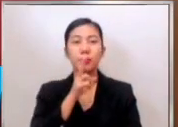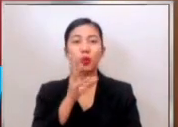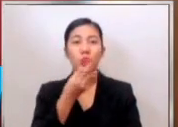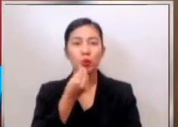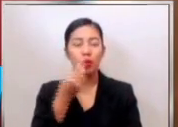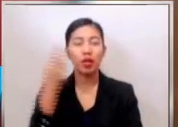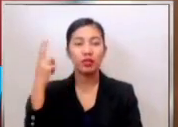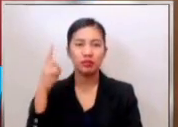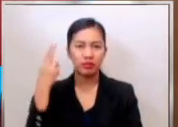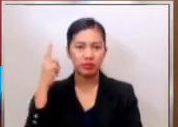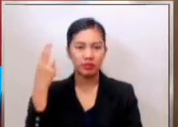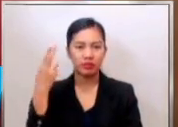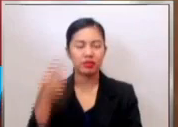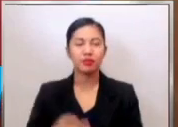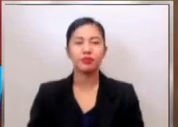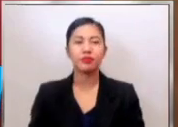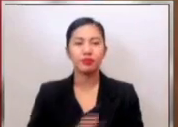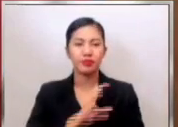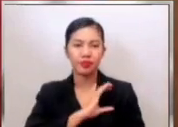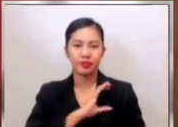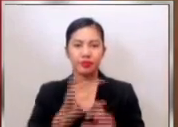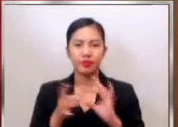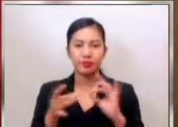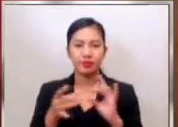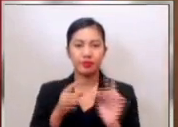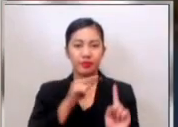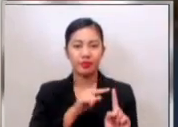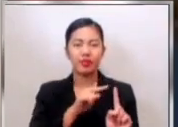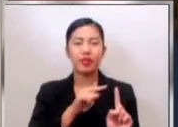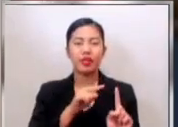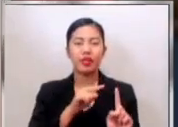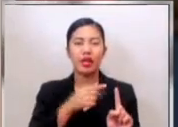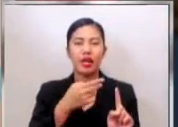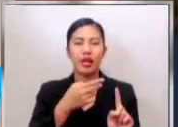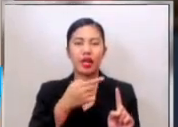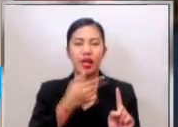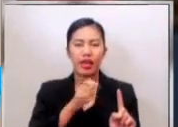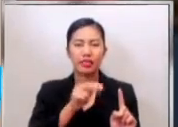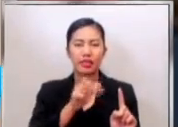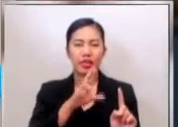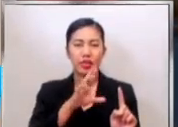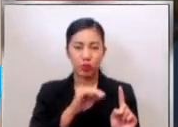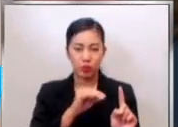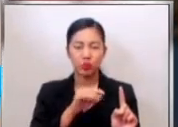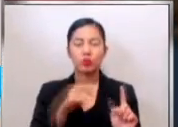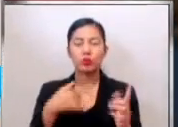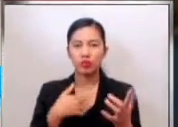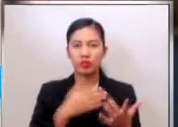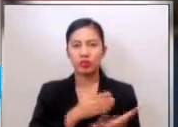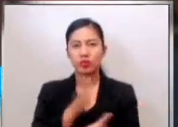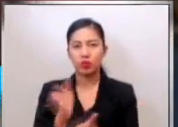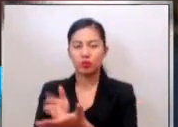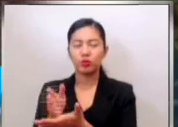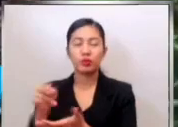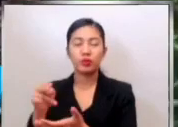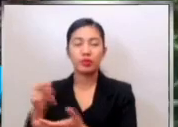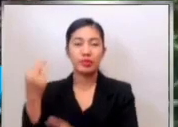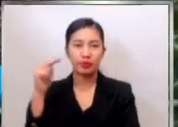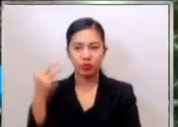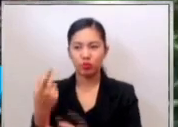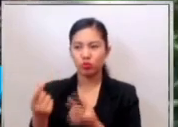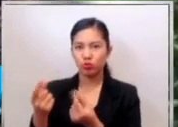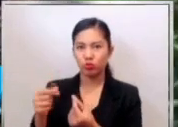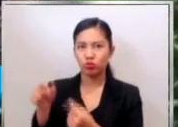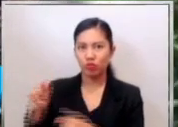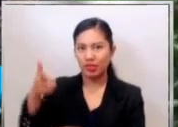Ayon sa pulisya, nagpunta si Genaro Victoria sa bahay ng kanyang pamangkin na si Arnel Sanchez at binaril umano ang biktima.